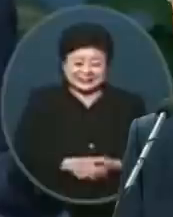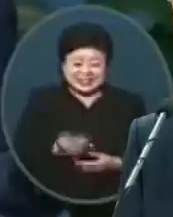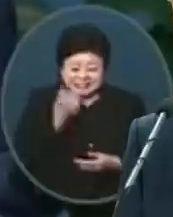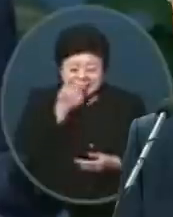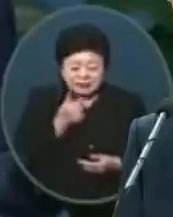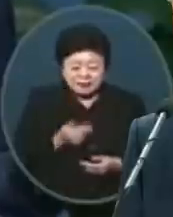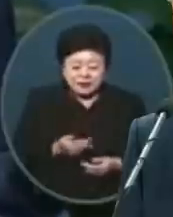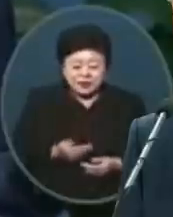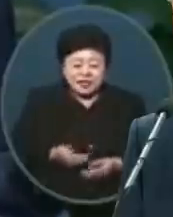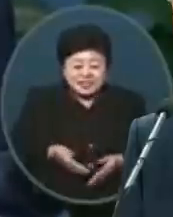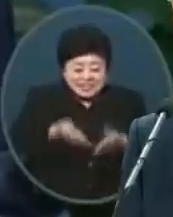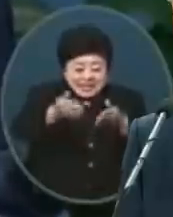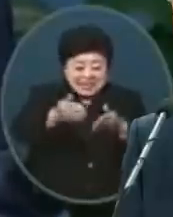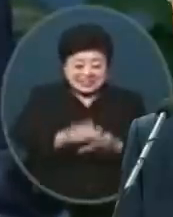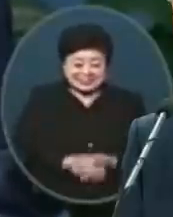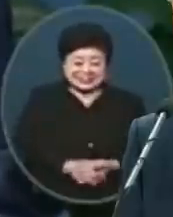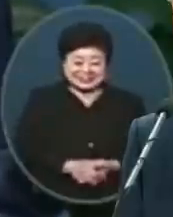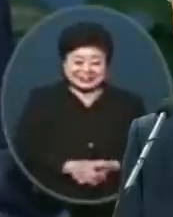생명을 얻는 길이요,